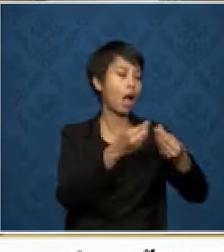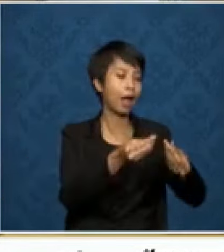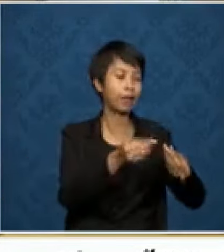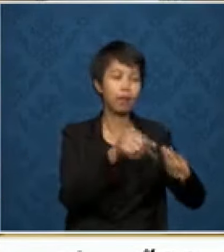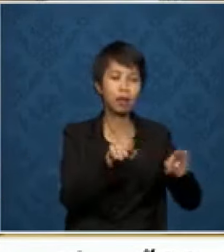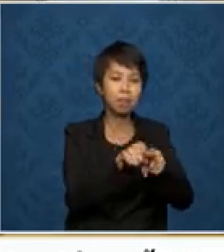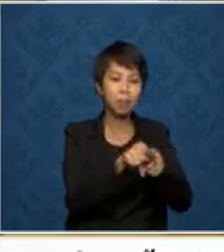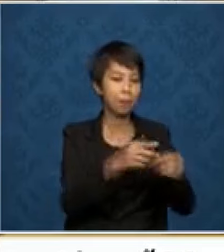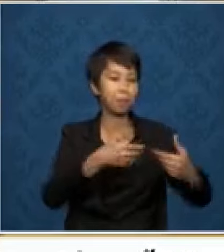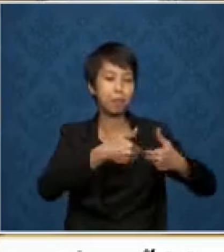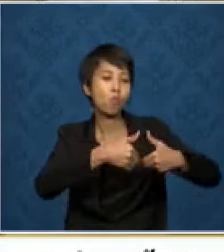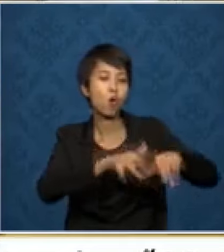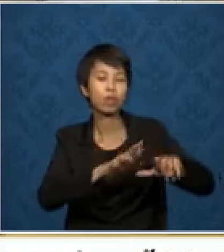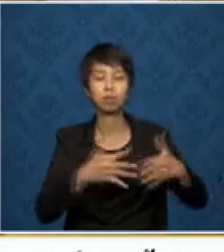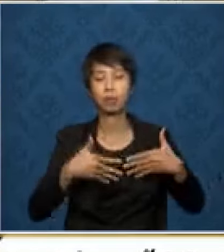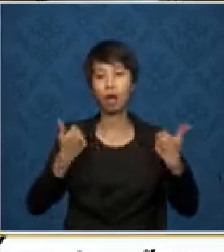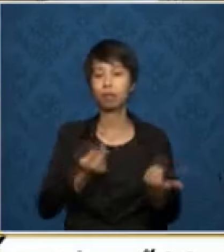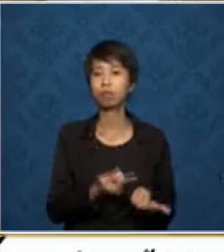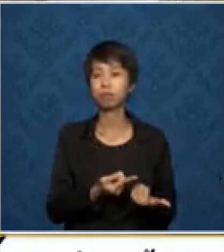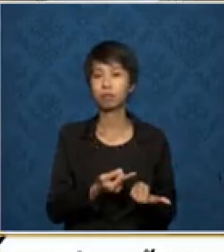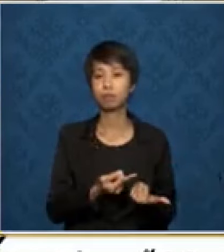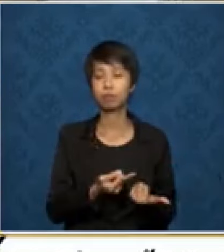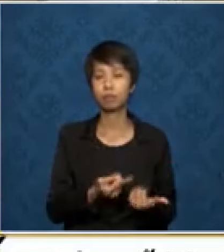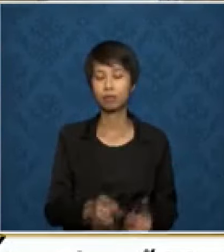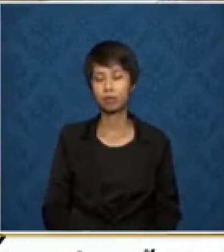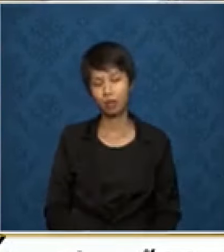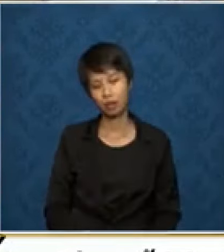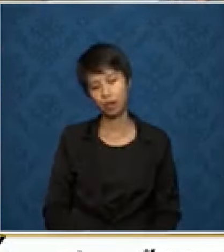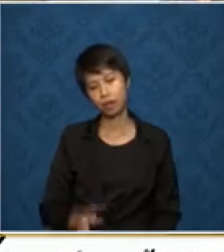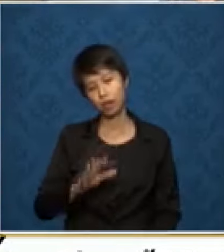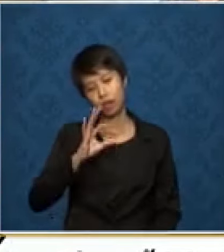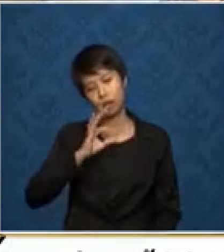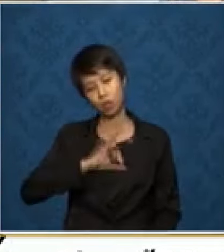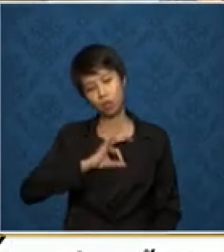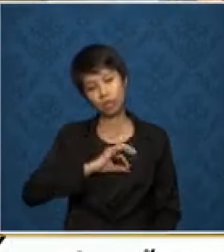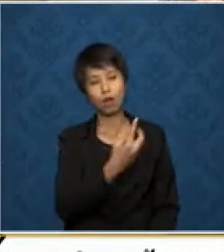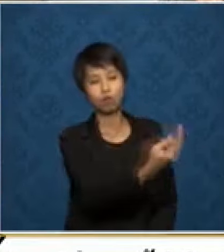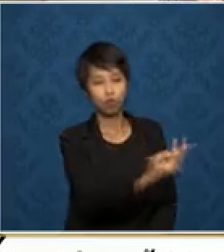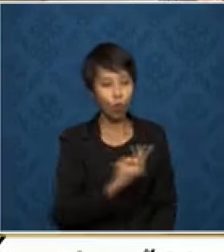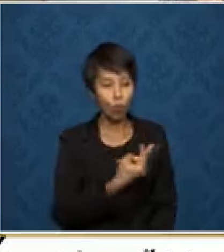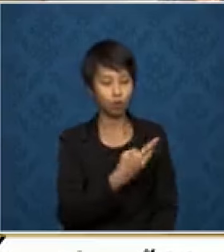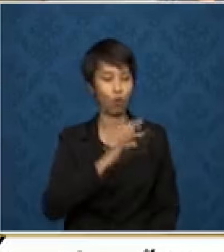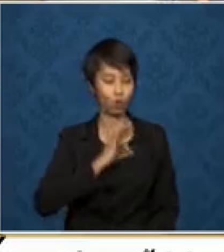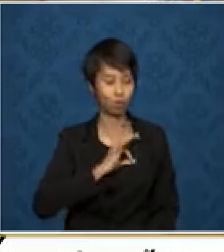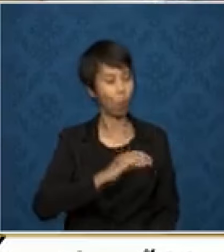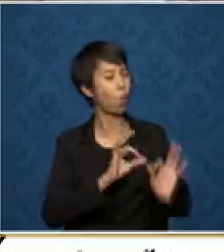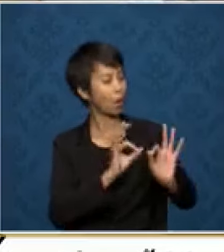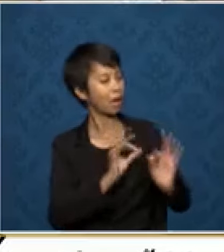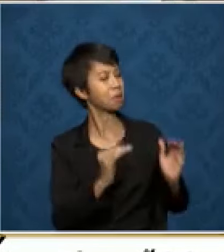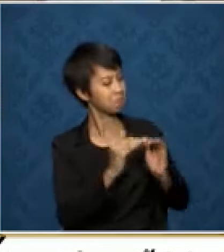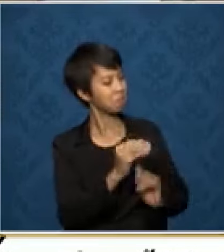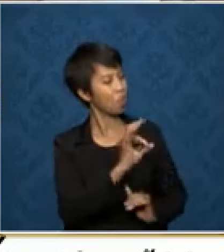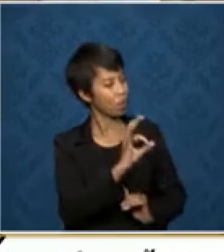ใช้อำนาจมันอาจรู้สึกยุติธรรมสำหรับคน 2คนแต่มันไม่